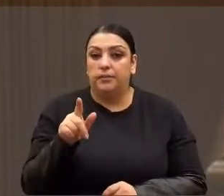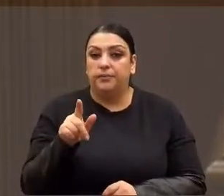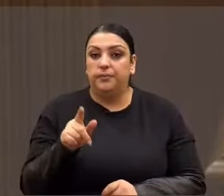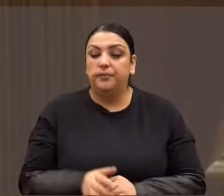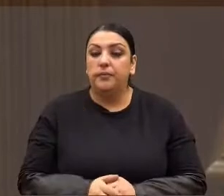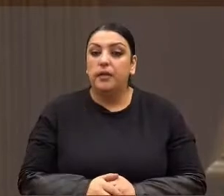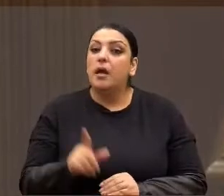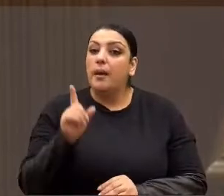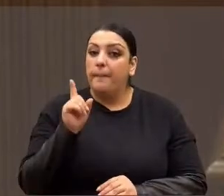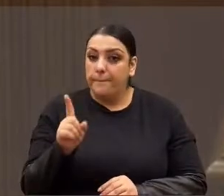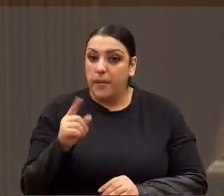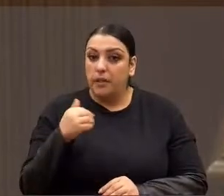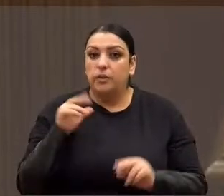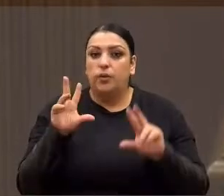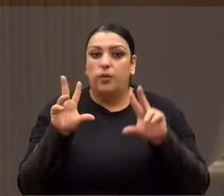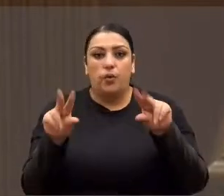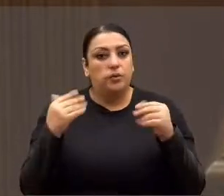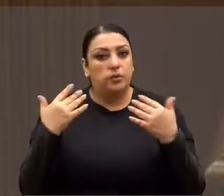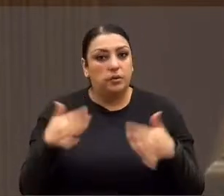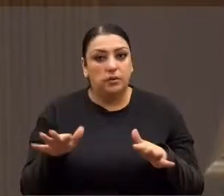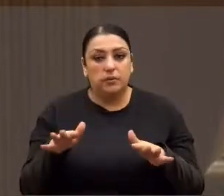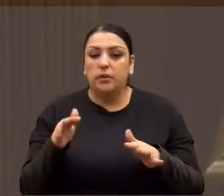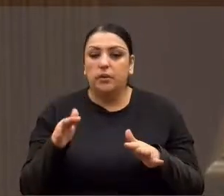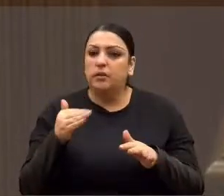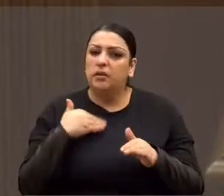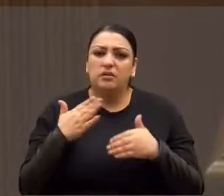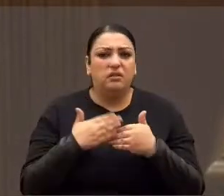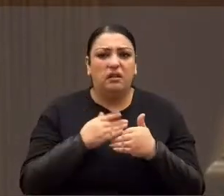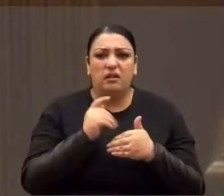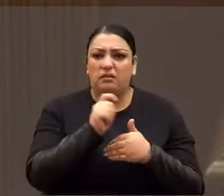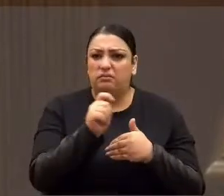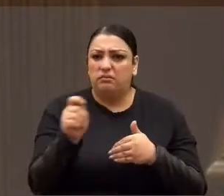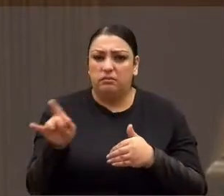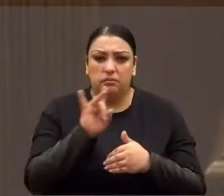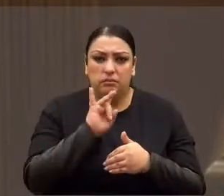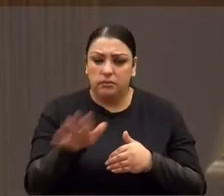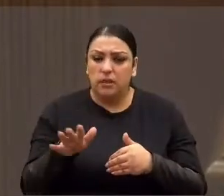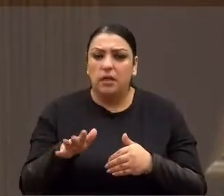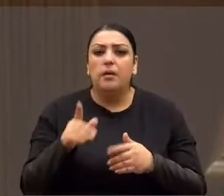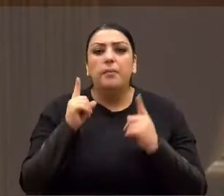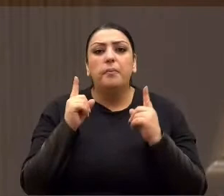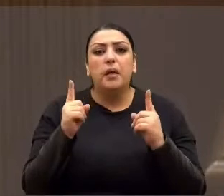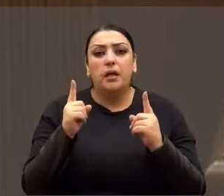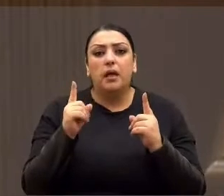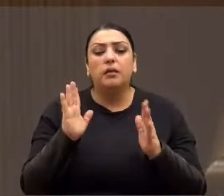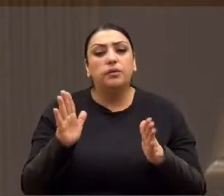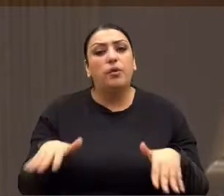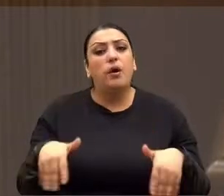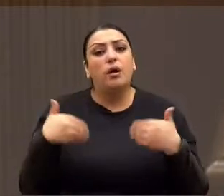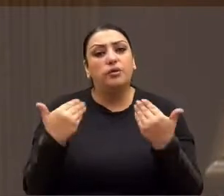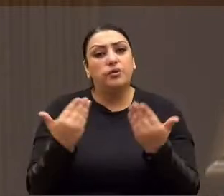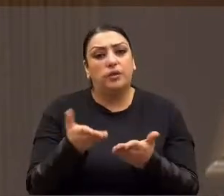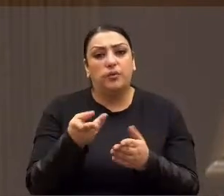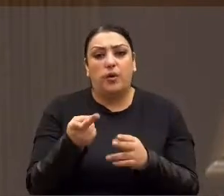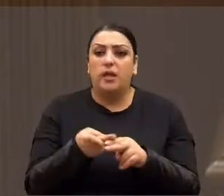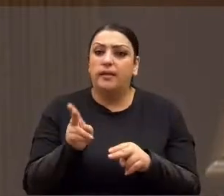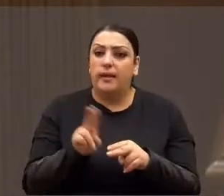բայց արդեն խոստացել եմ ոչ մի քննադատություն, առաջարկությունս ուղղված է լինելու դրան։